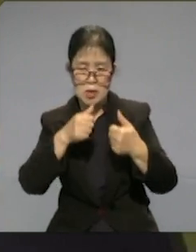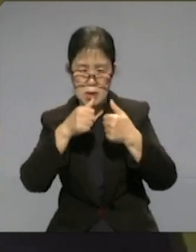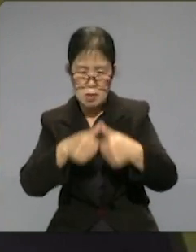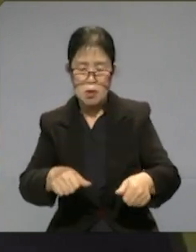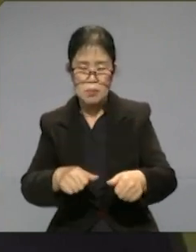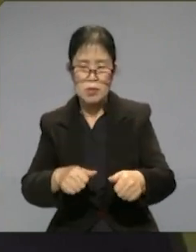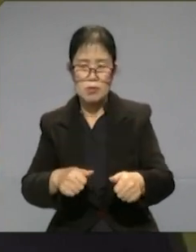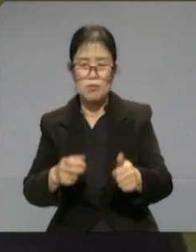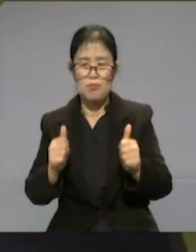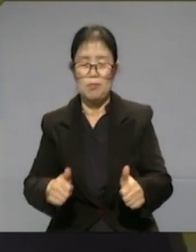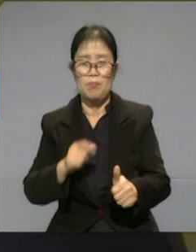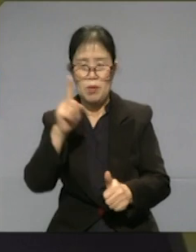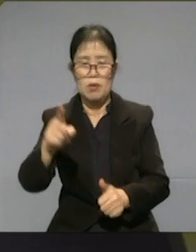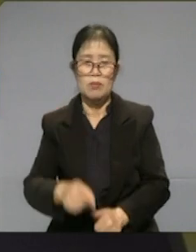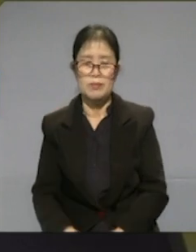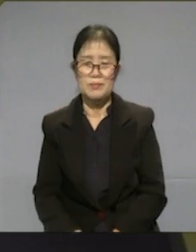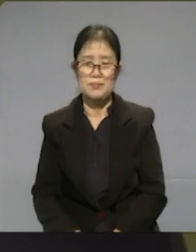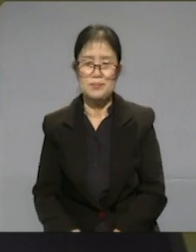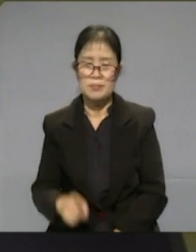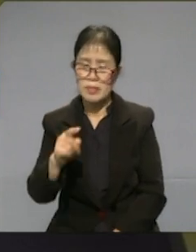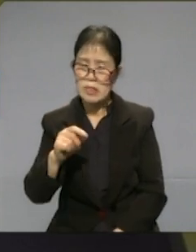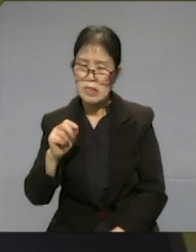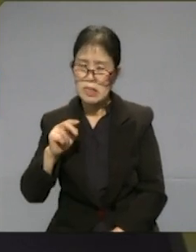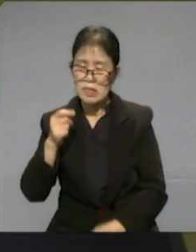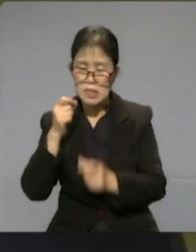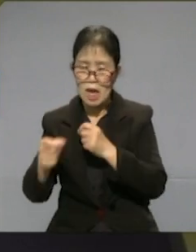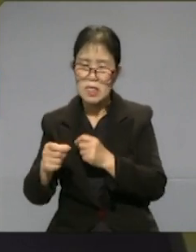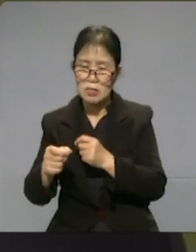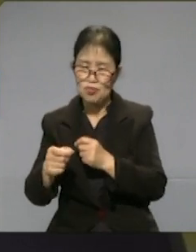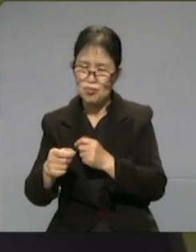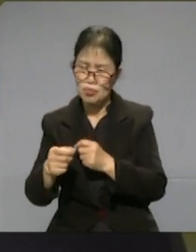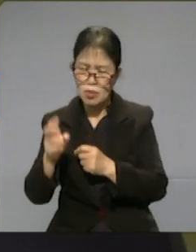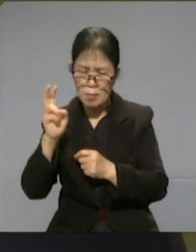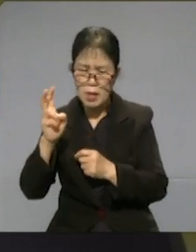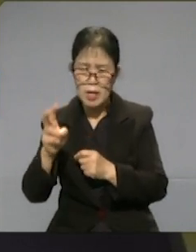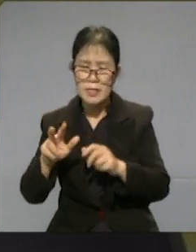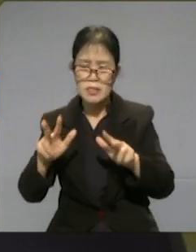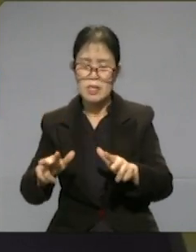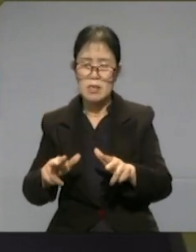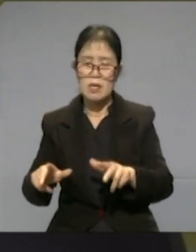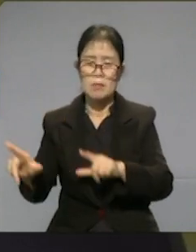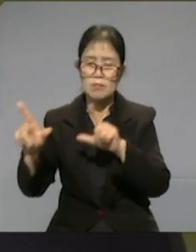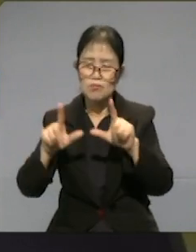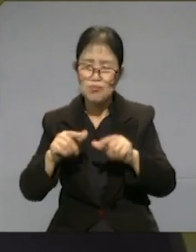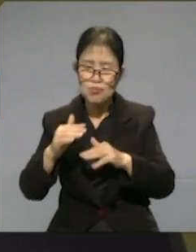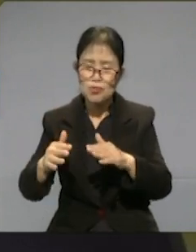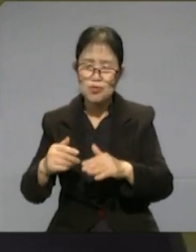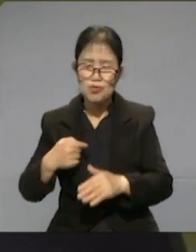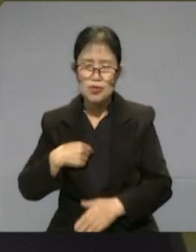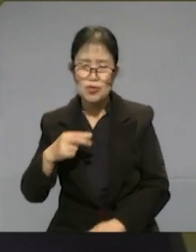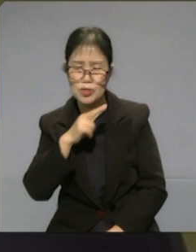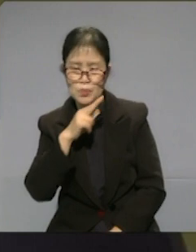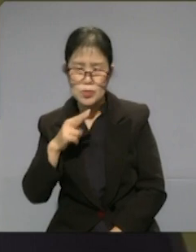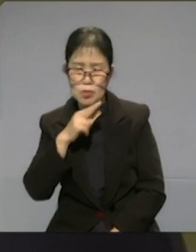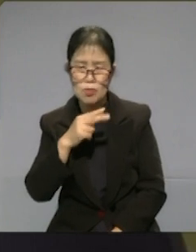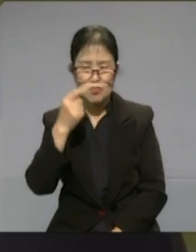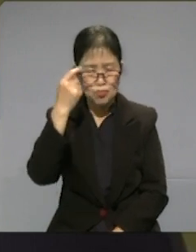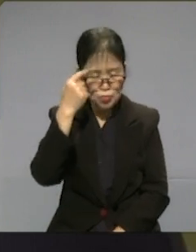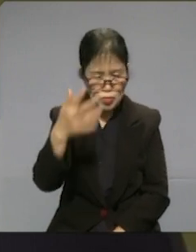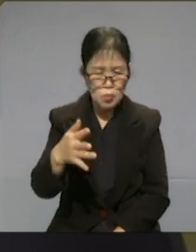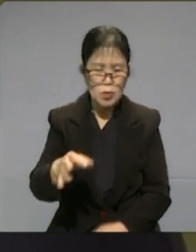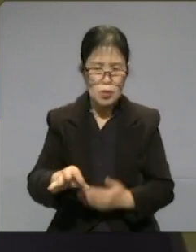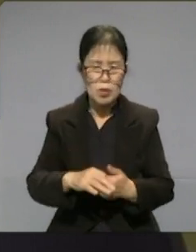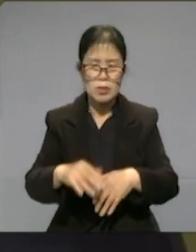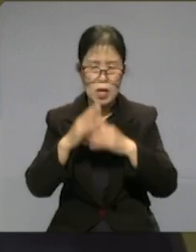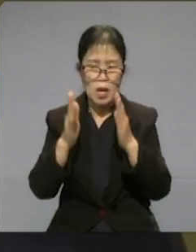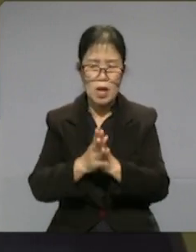때부터요 사기꾼 아닌가 근데 이제 지내는 과정에서음 저희가 의심되는 거를 물어보면